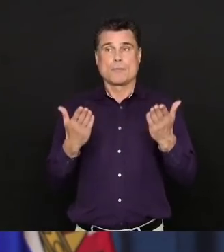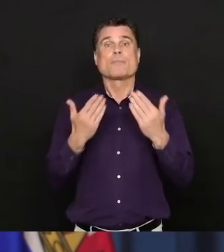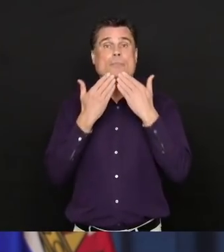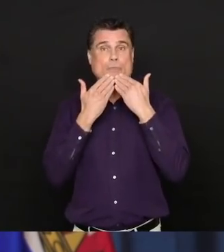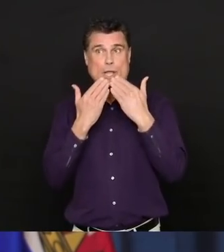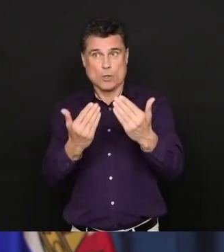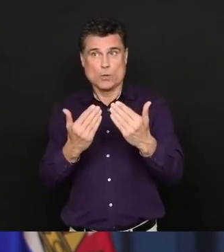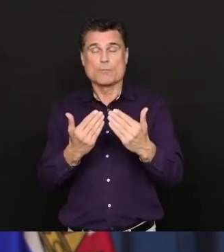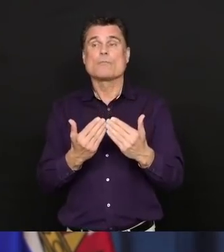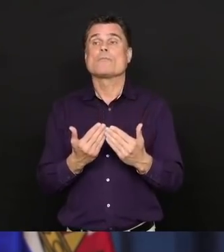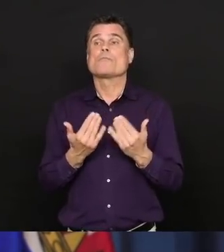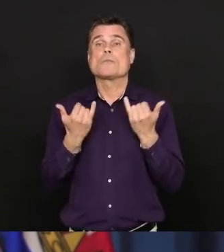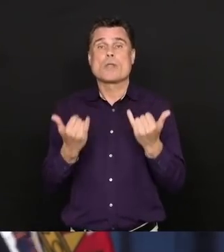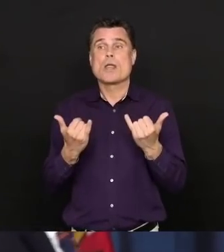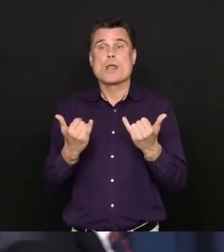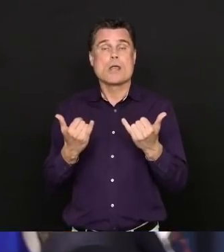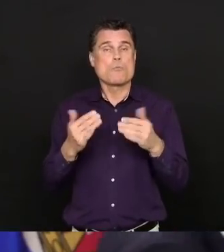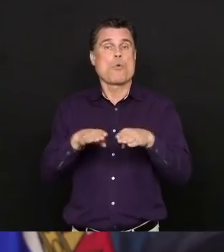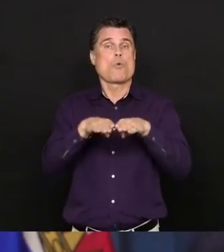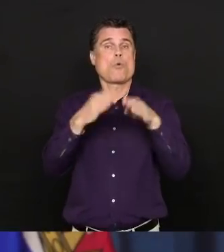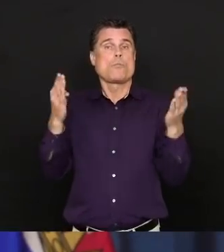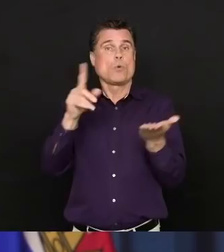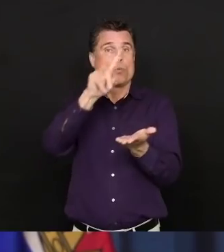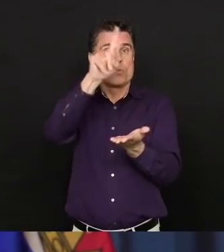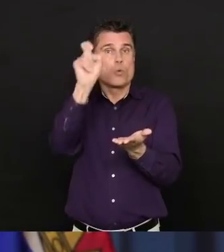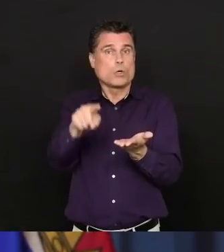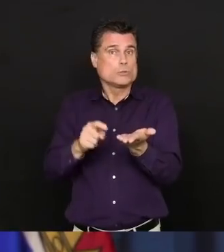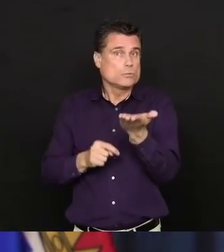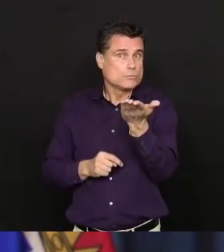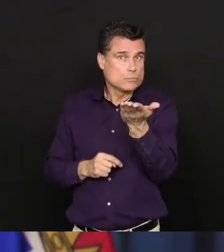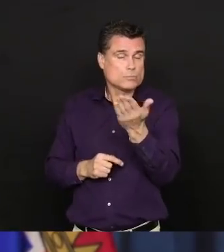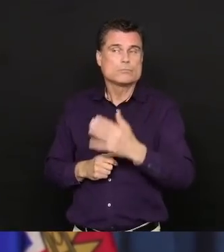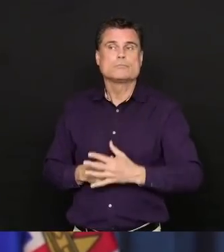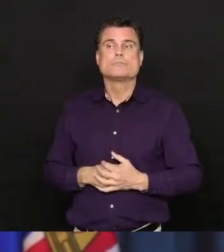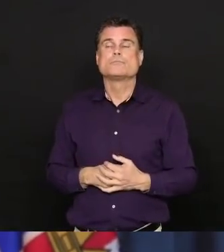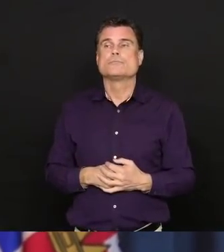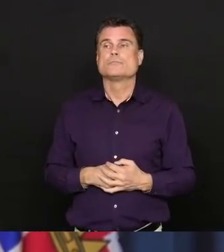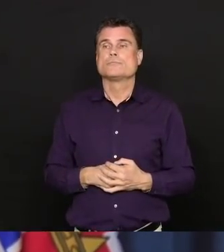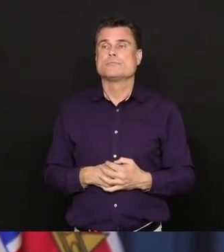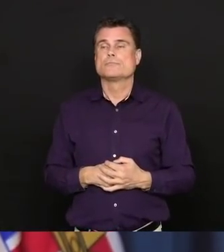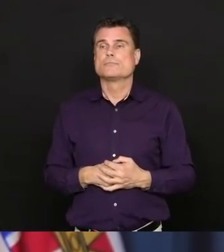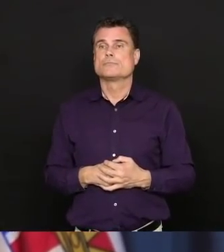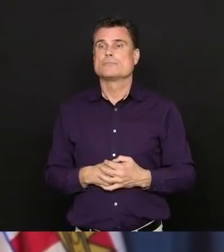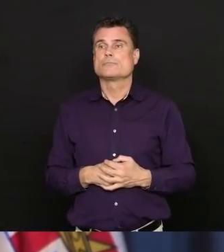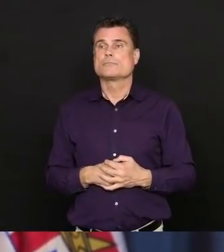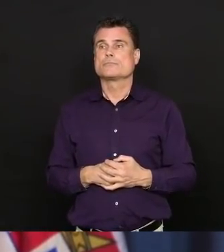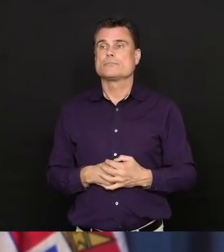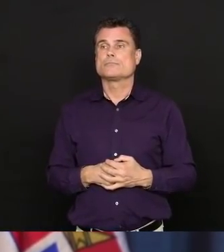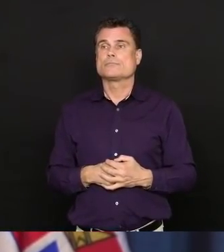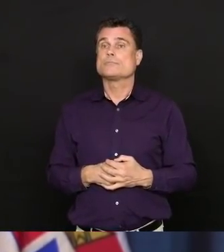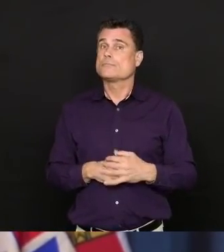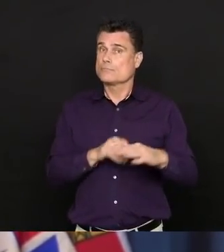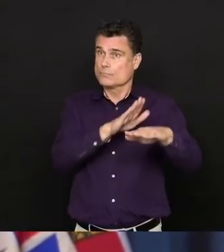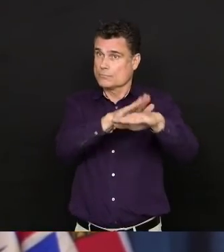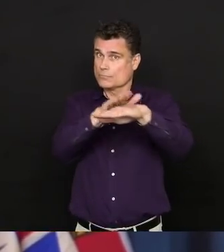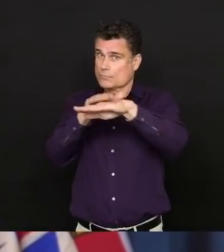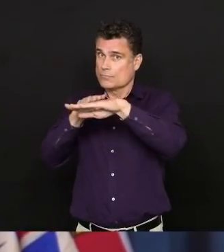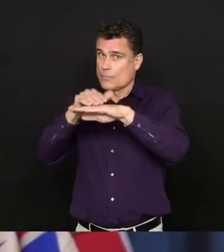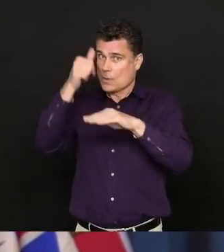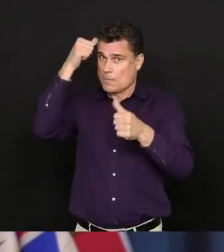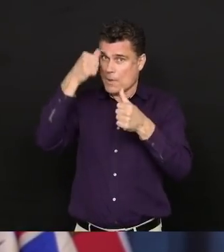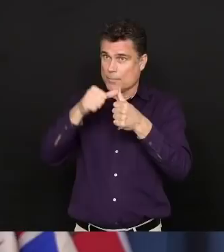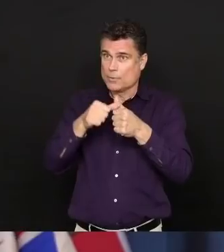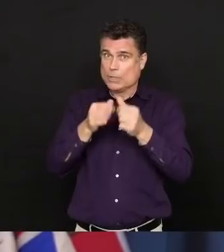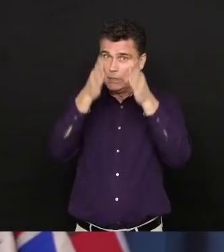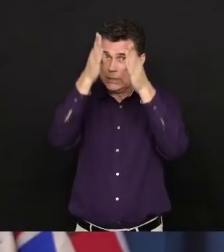we're happy to take your questions. All right. As a reminder to everybody on the phone, please press star 1 to queue up. You are limited to one